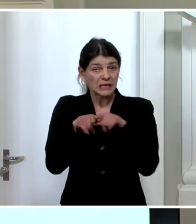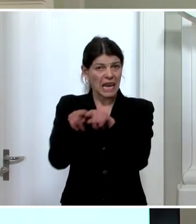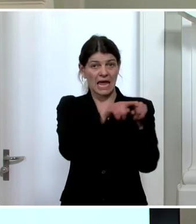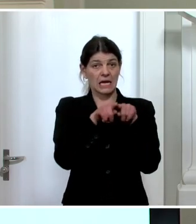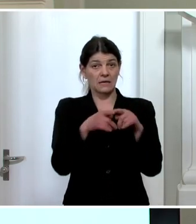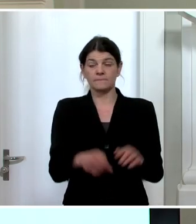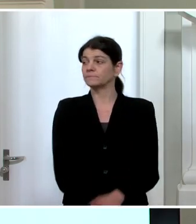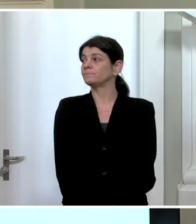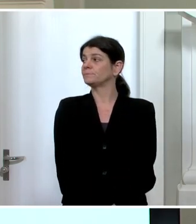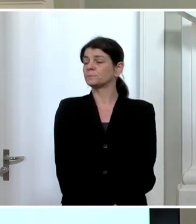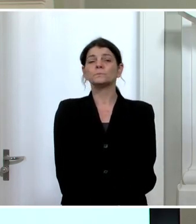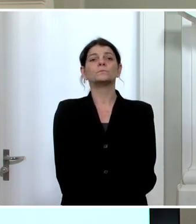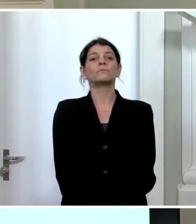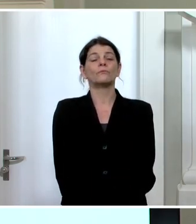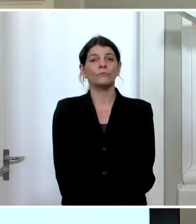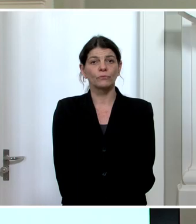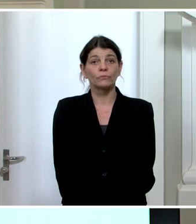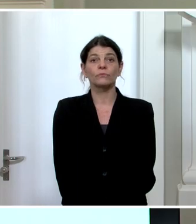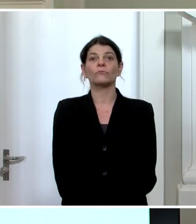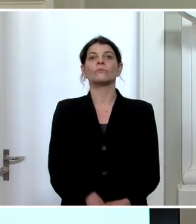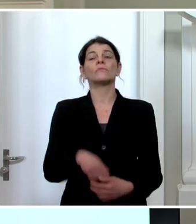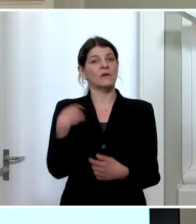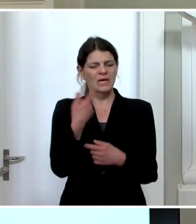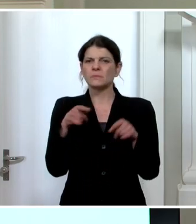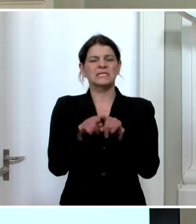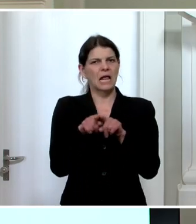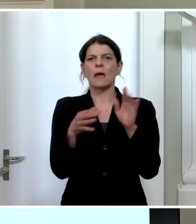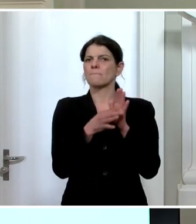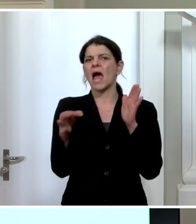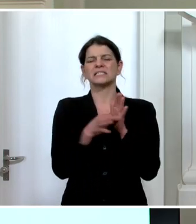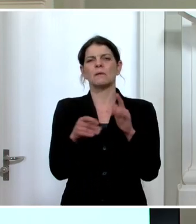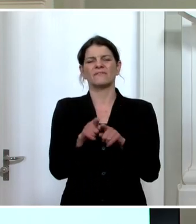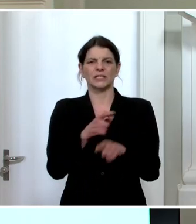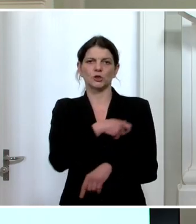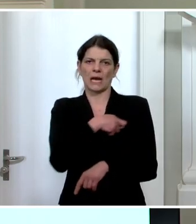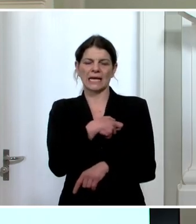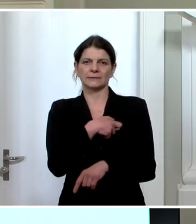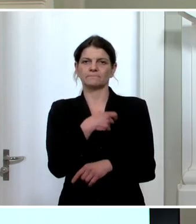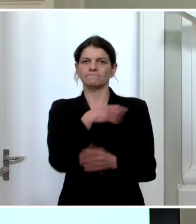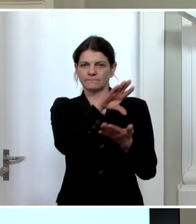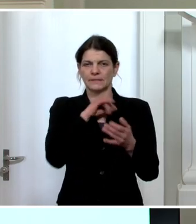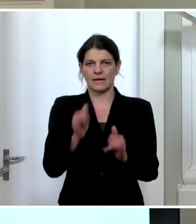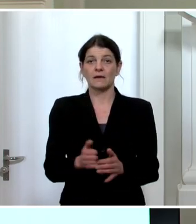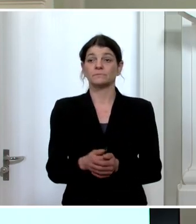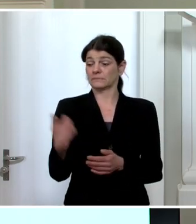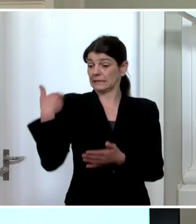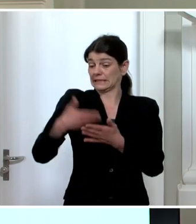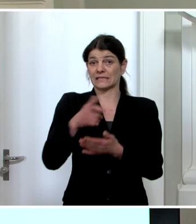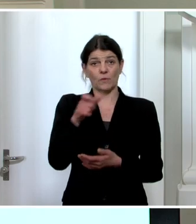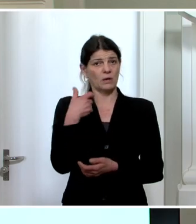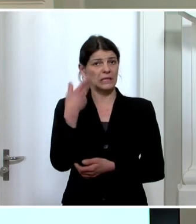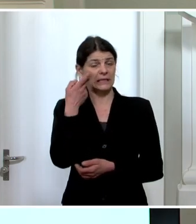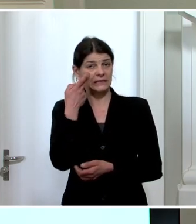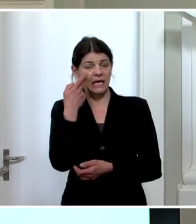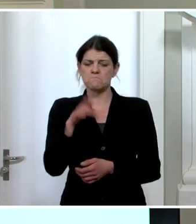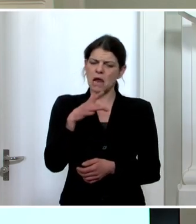angeglichen? Wir haben praktisch dieselben Maßnahmen umgesetzt wie in der Schweiz. Wir haben in den letzten Wochen gesehen, manchmal waren wir einen